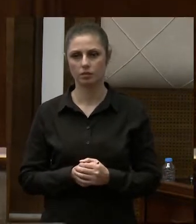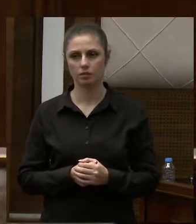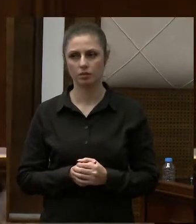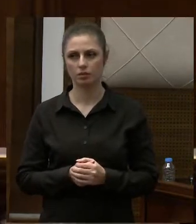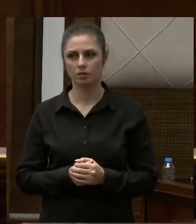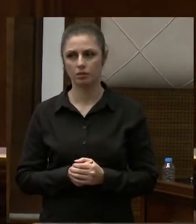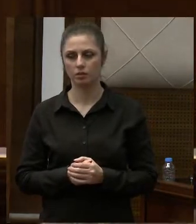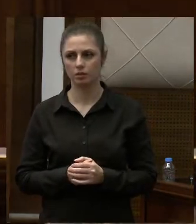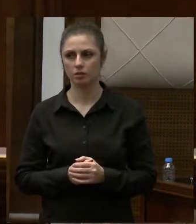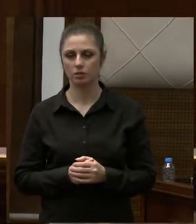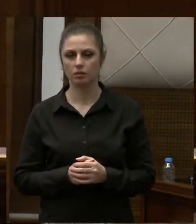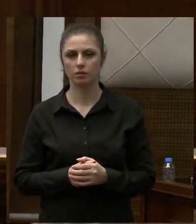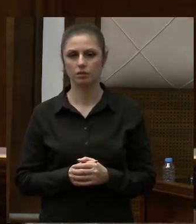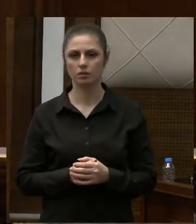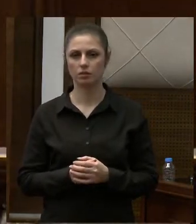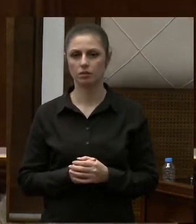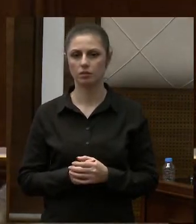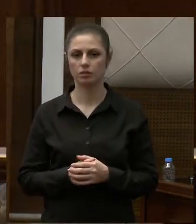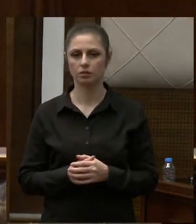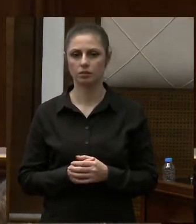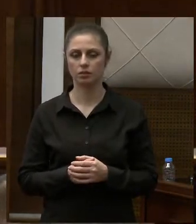Evet. Perşembe günü Ankara'ya çağırdılar zaten. Gidiyoruz.